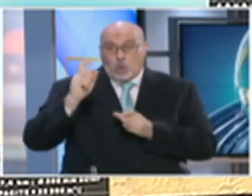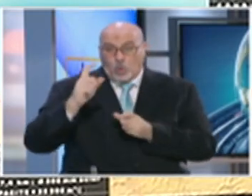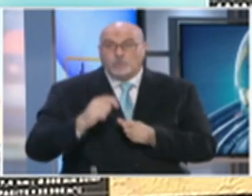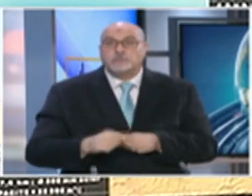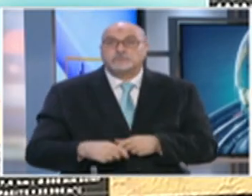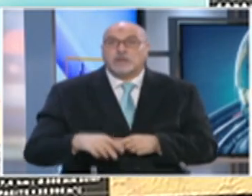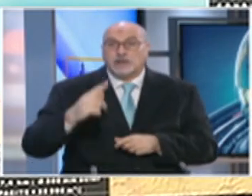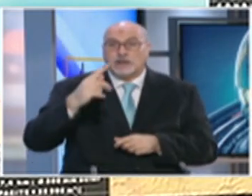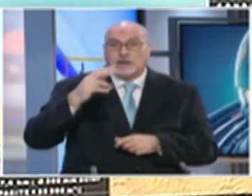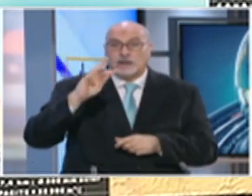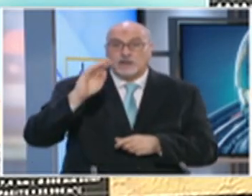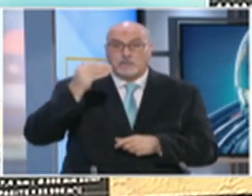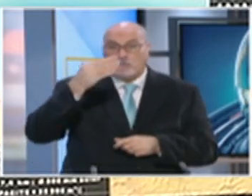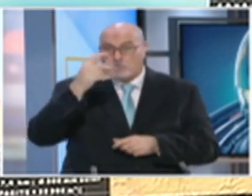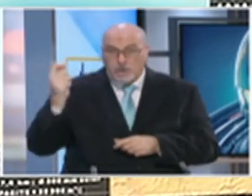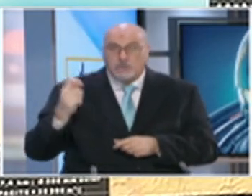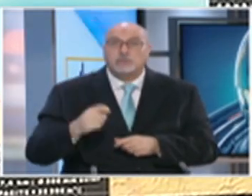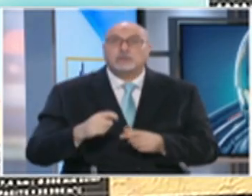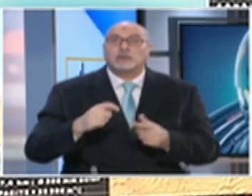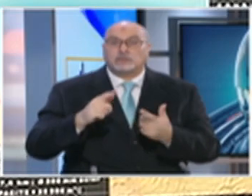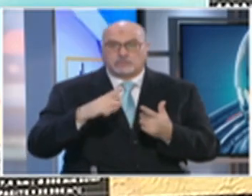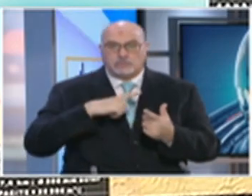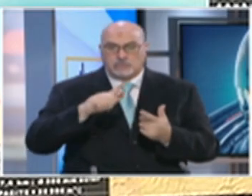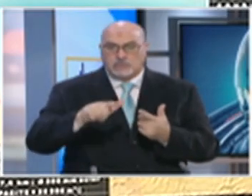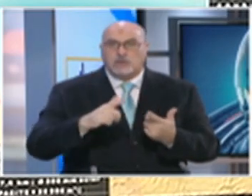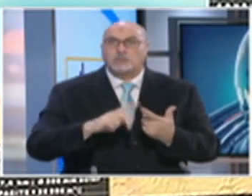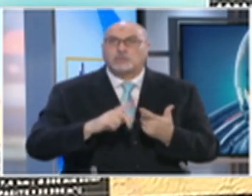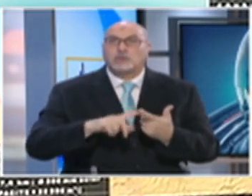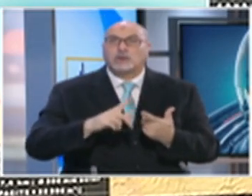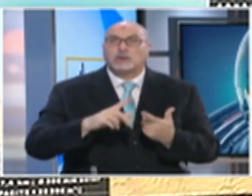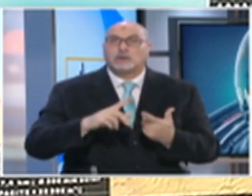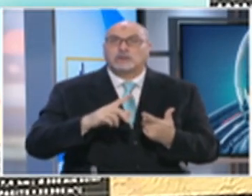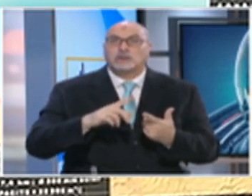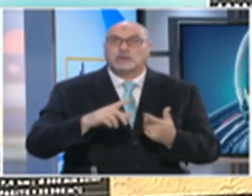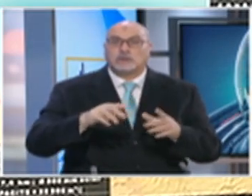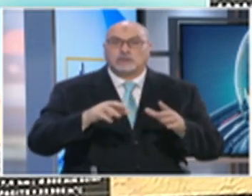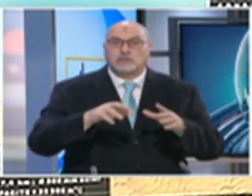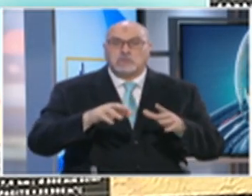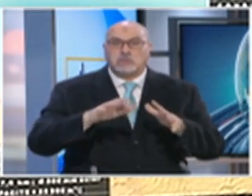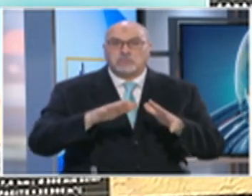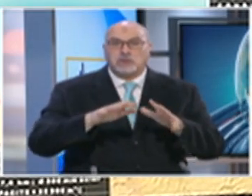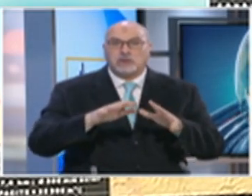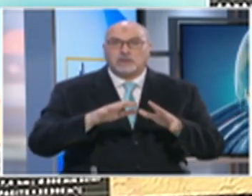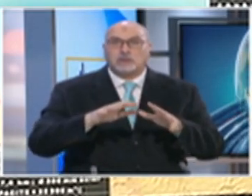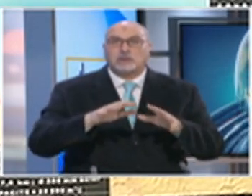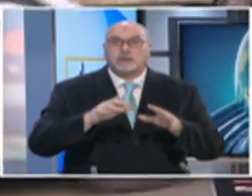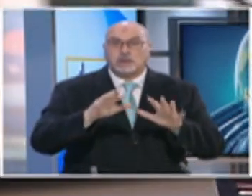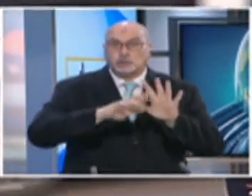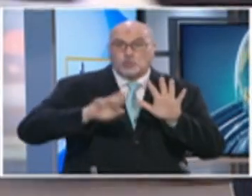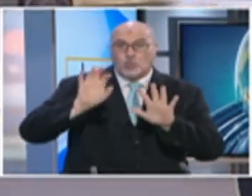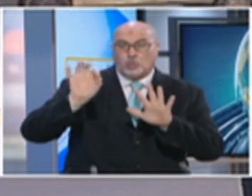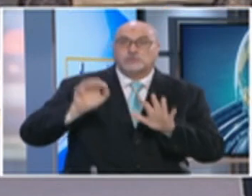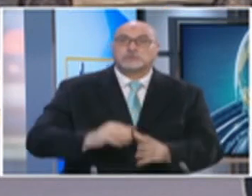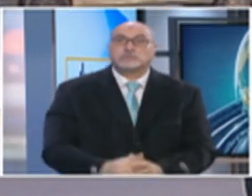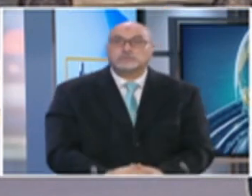الكابلو، هذه المحطة هذه هي اللي رايحة تأمين لكل الكورنيش ابتداء من الجهة الغربية.